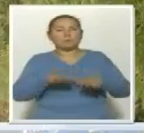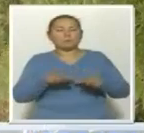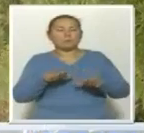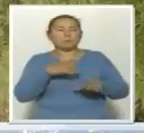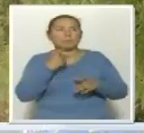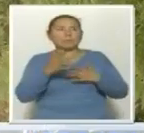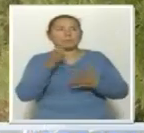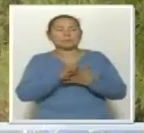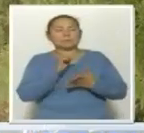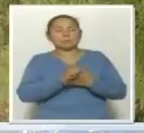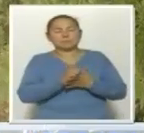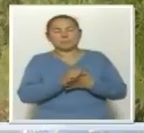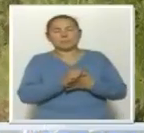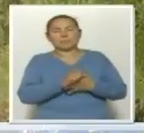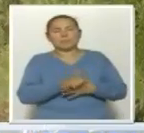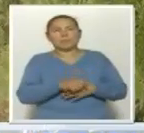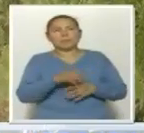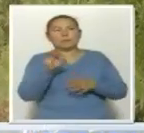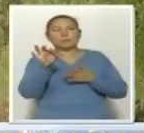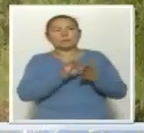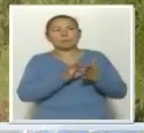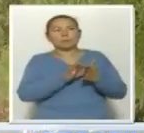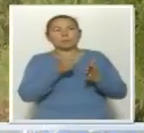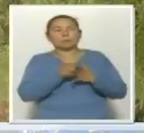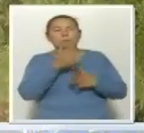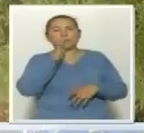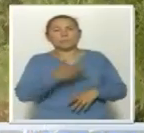определенные должности или заниматься определенной деятельностью на срок до 5 лет.